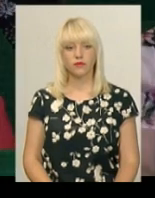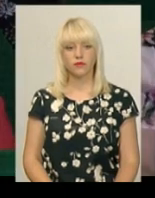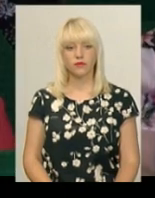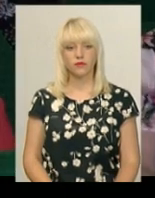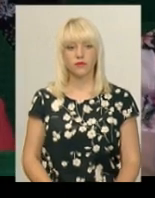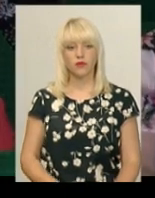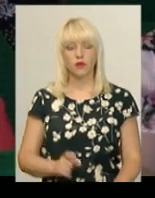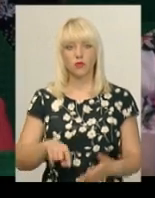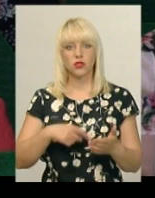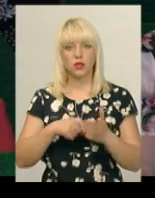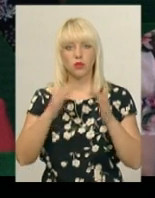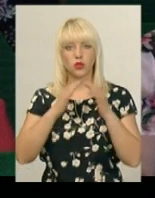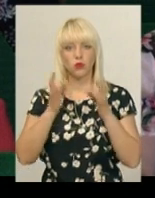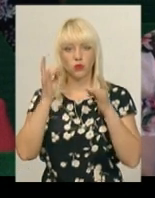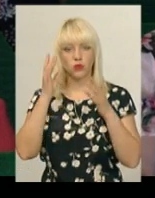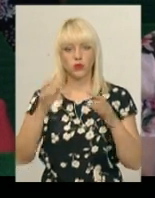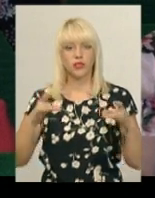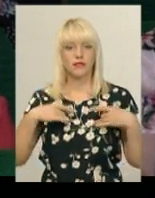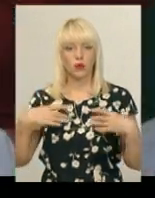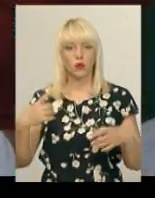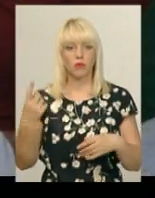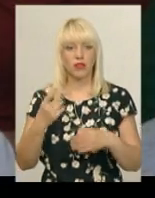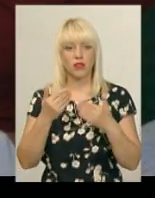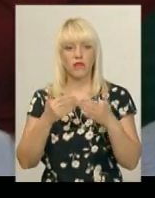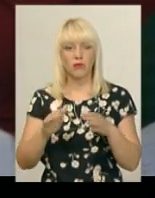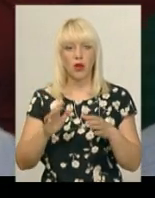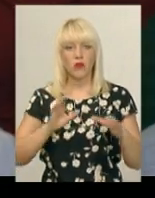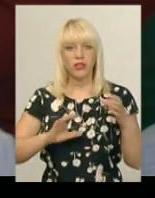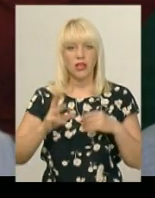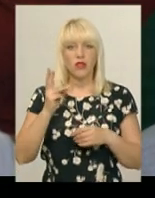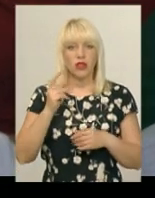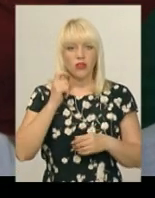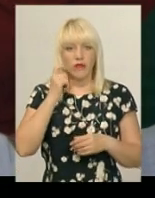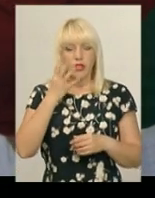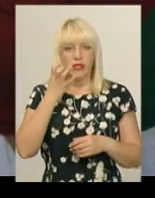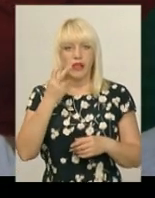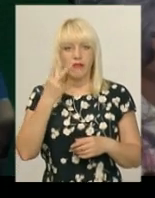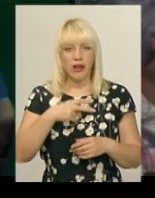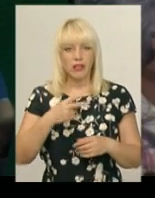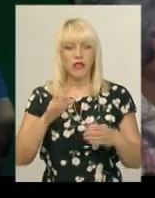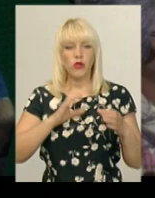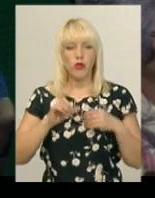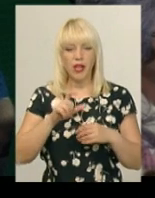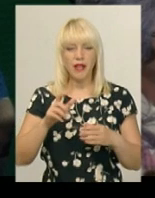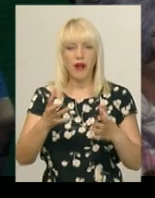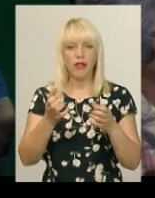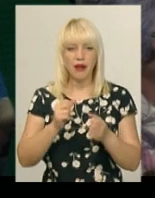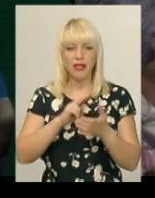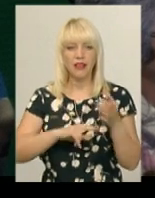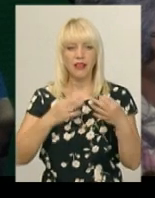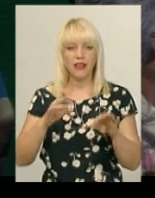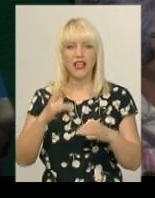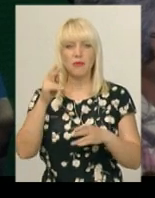У міському будинку культури святкують перший випуск університету третього віку. 420 студентів сьогодні отримали сертифікати про